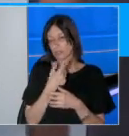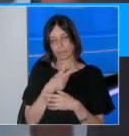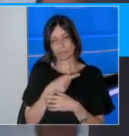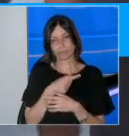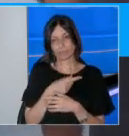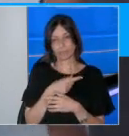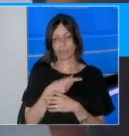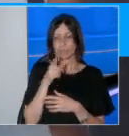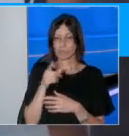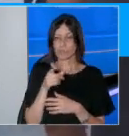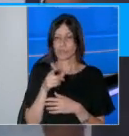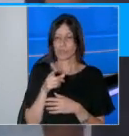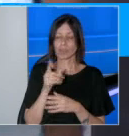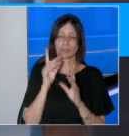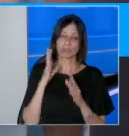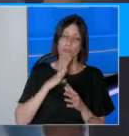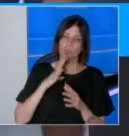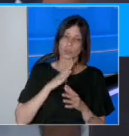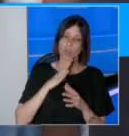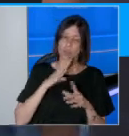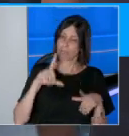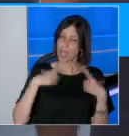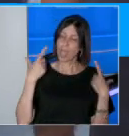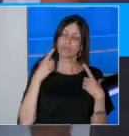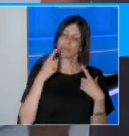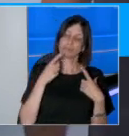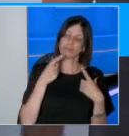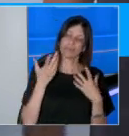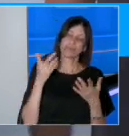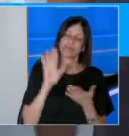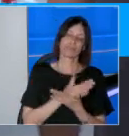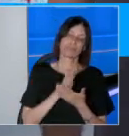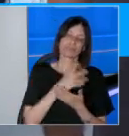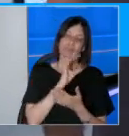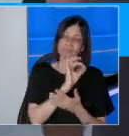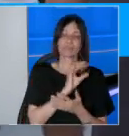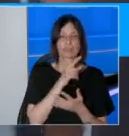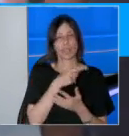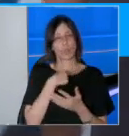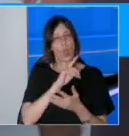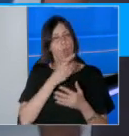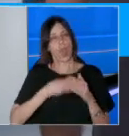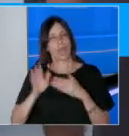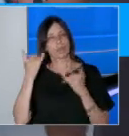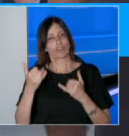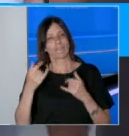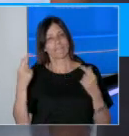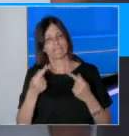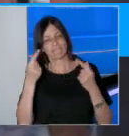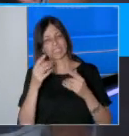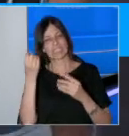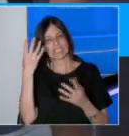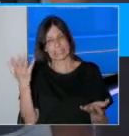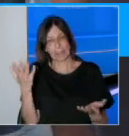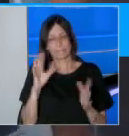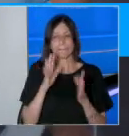שזה גובל בדיני נפשות, זה גובר על הכל. אנחנו לא הולכים עכשיו להתגרות סתם.